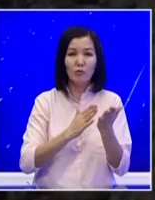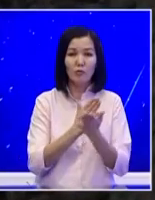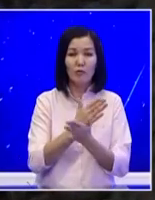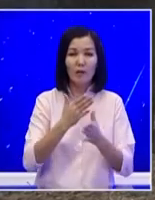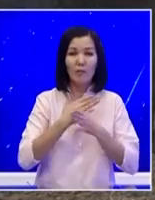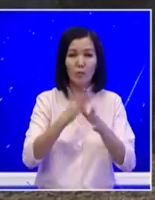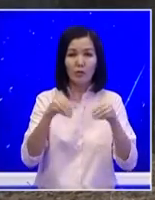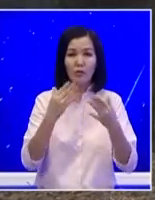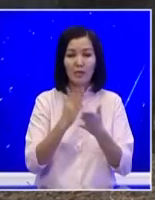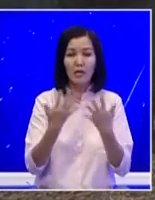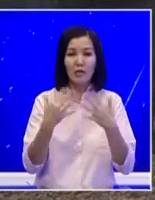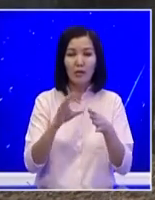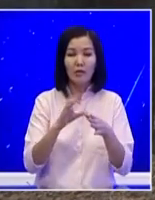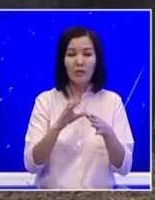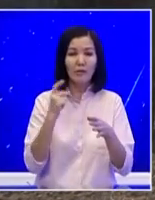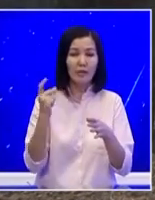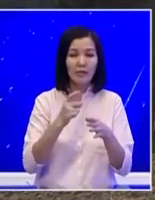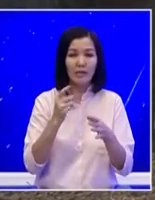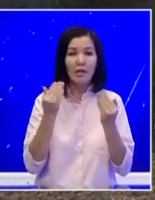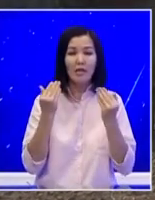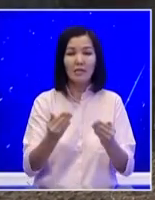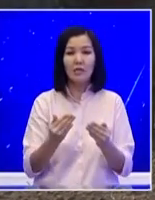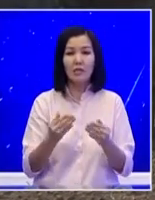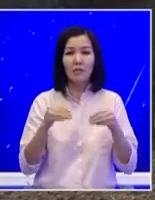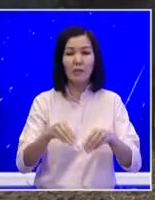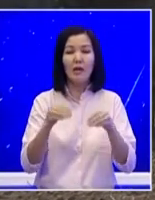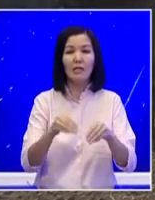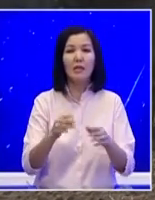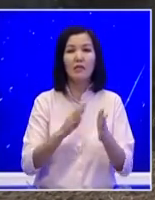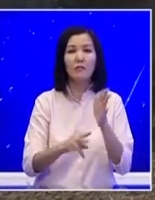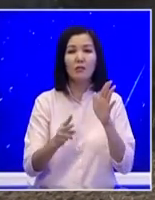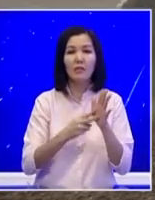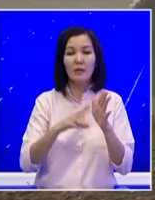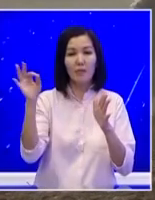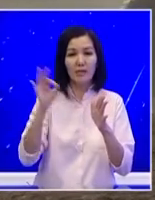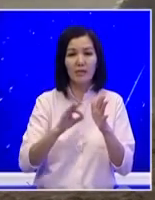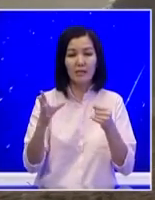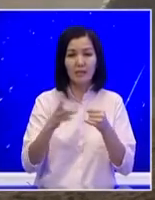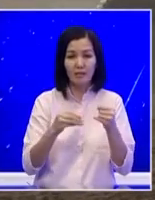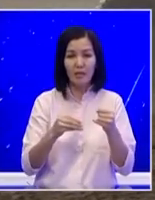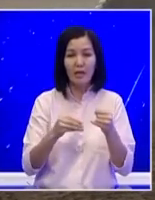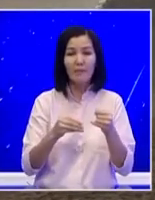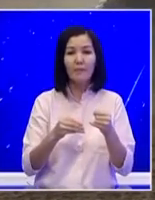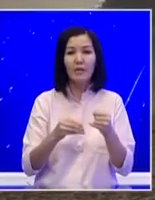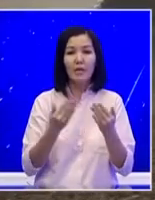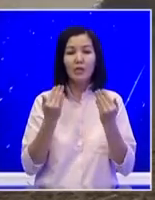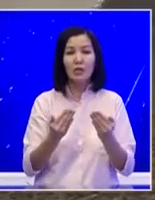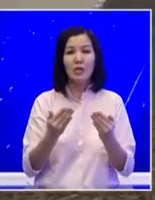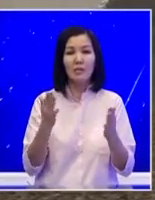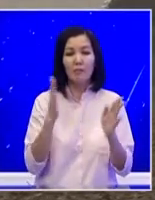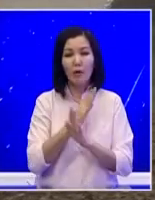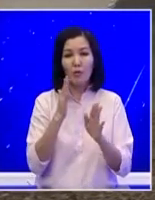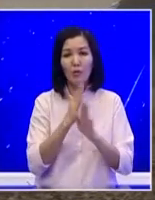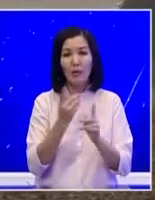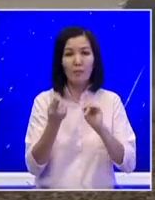помощь сельхозтоваропроизводителям. К этому моменту вспахано уже более 97% земель. И несмотря на переменчивую погоду,